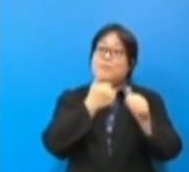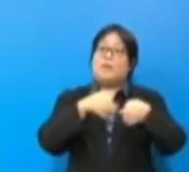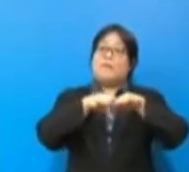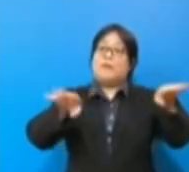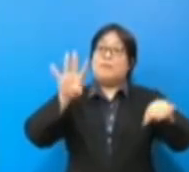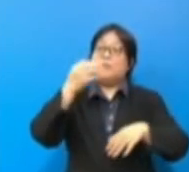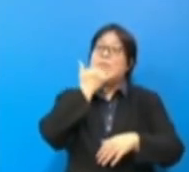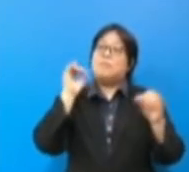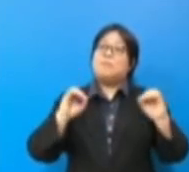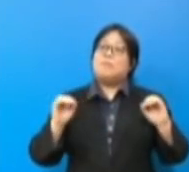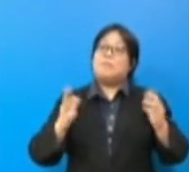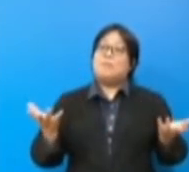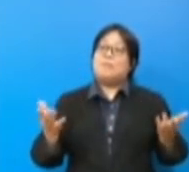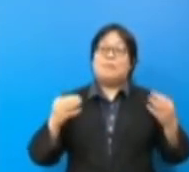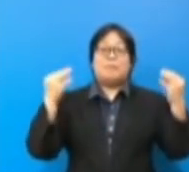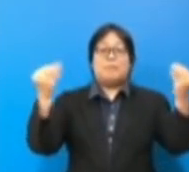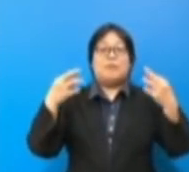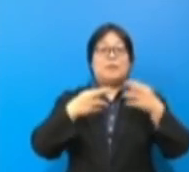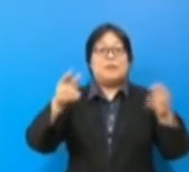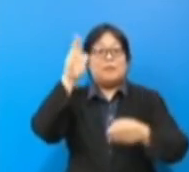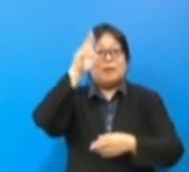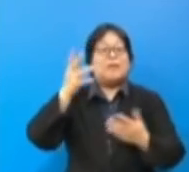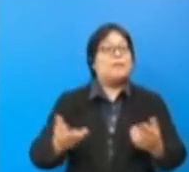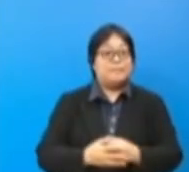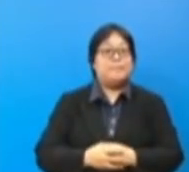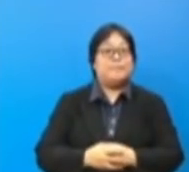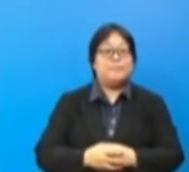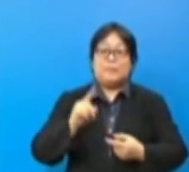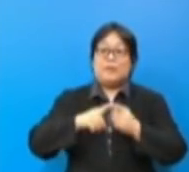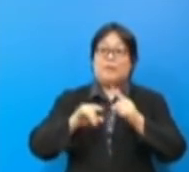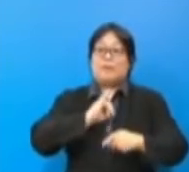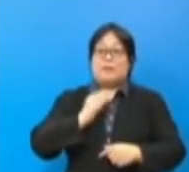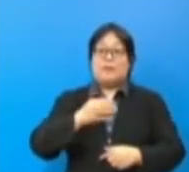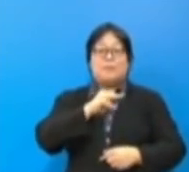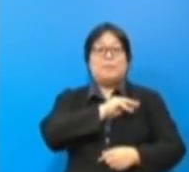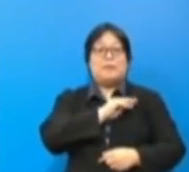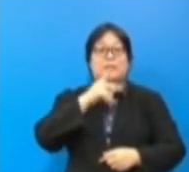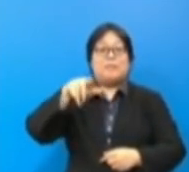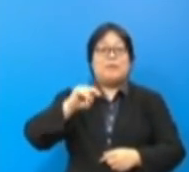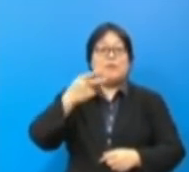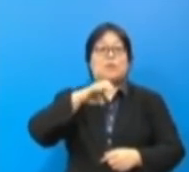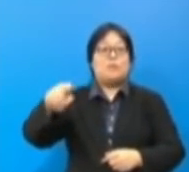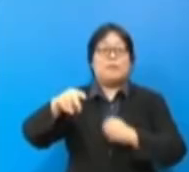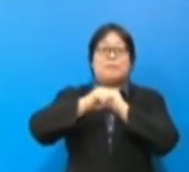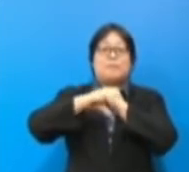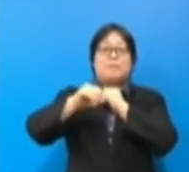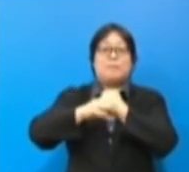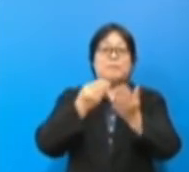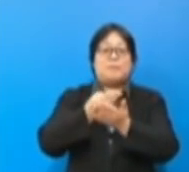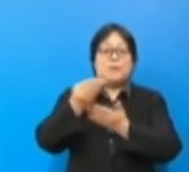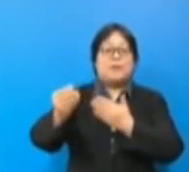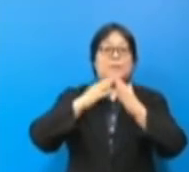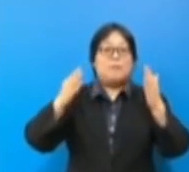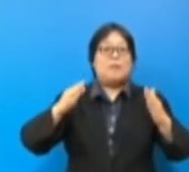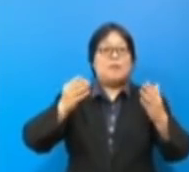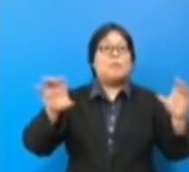pas Sempat tak salah Majlis Rasmi kerajaan Saba saya mencuci perdagangan dan menteri lancarkan kempten beli